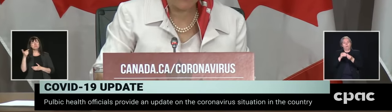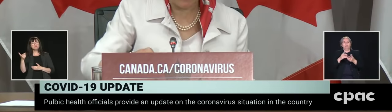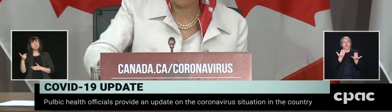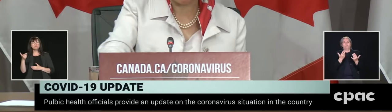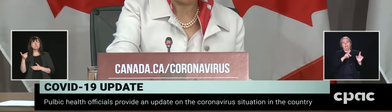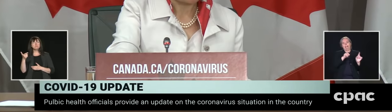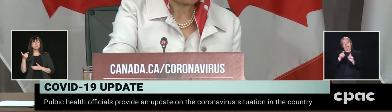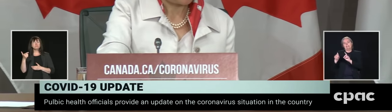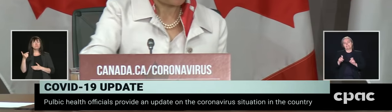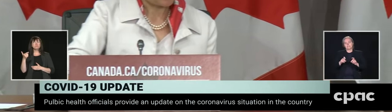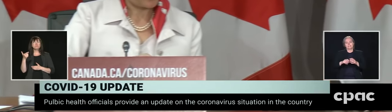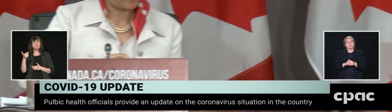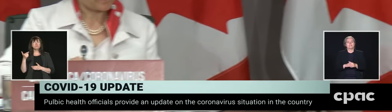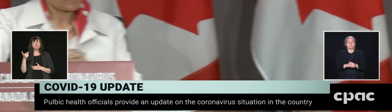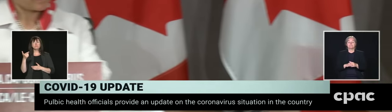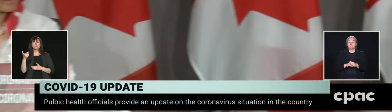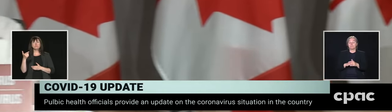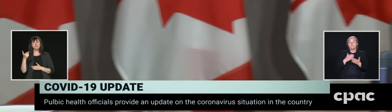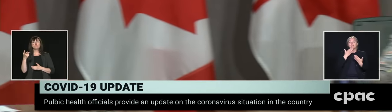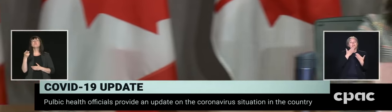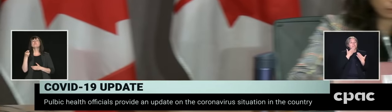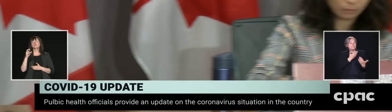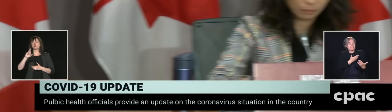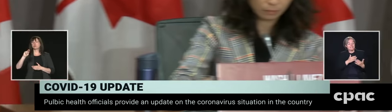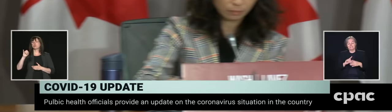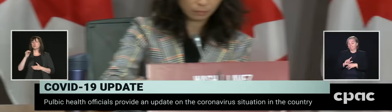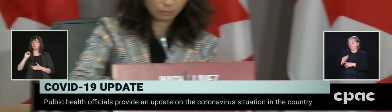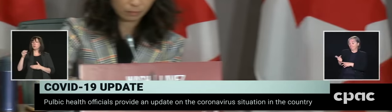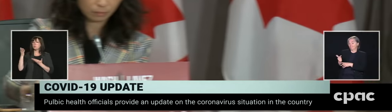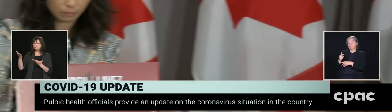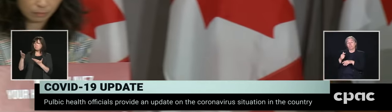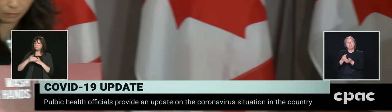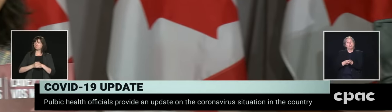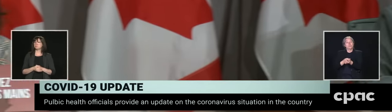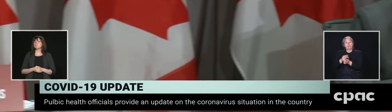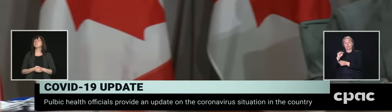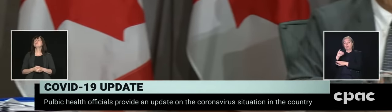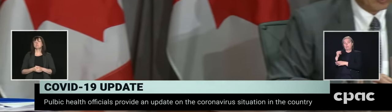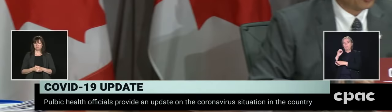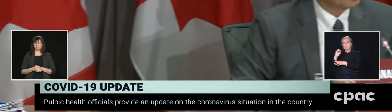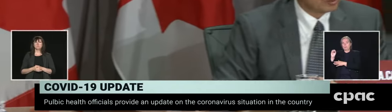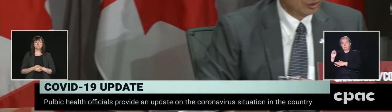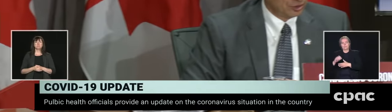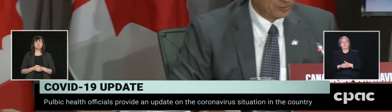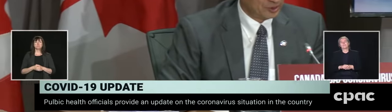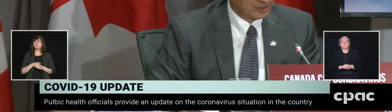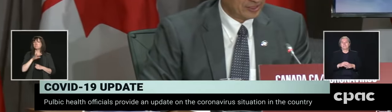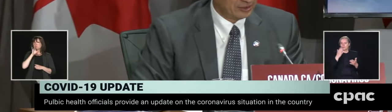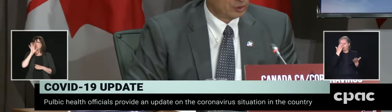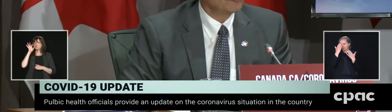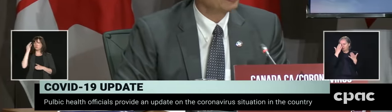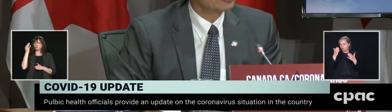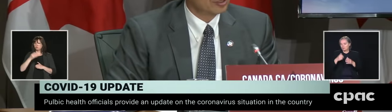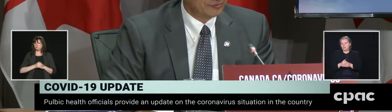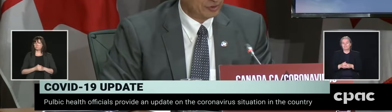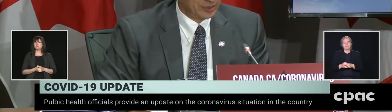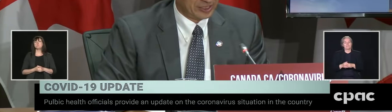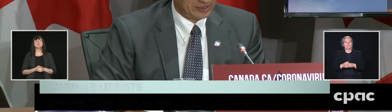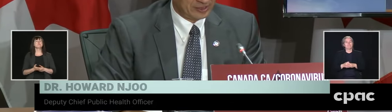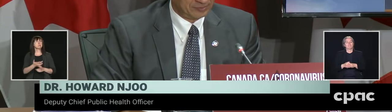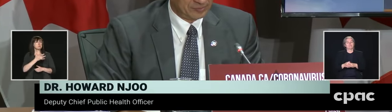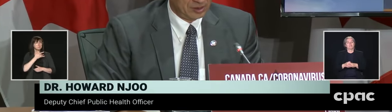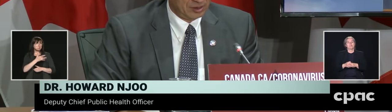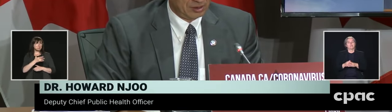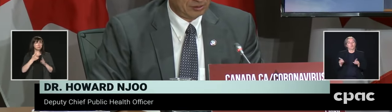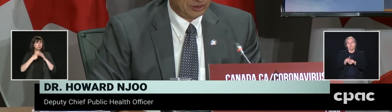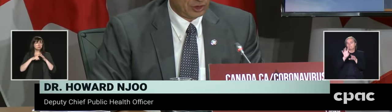Dr. New, Thank you. Hi. Like usual, I'll start working on the number of COVID-19 cases in